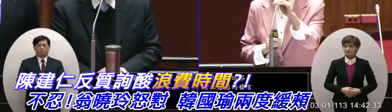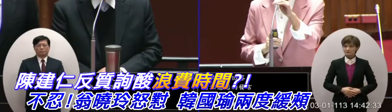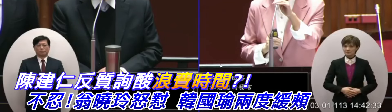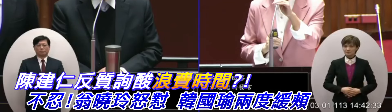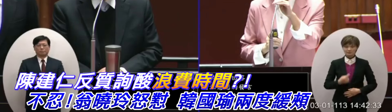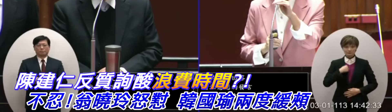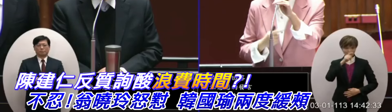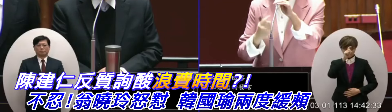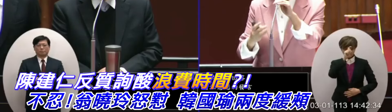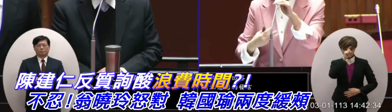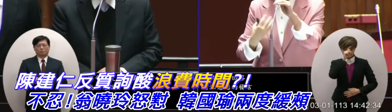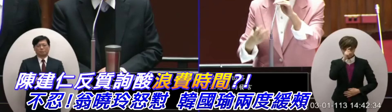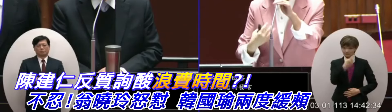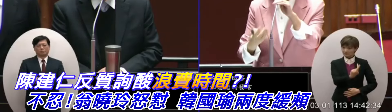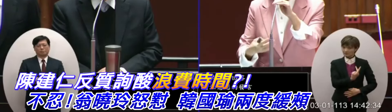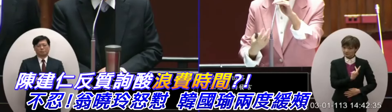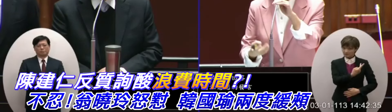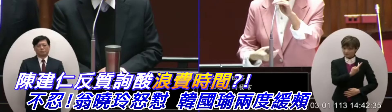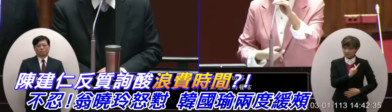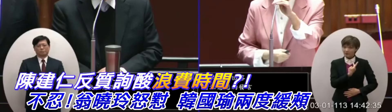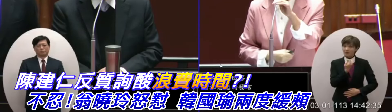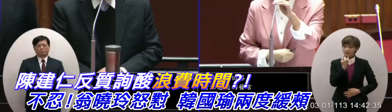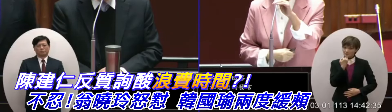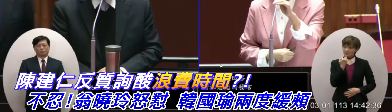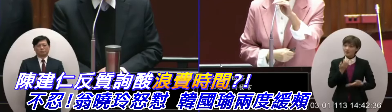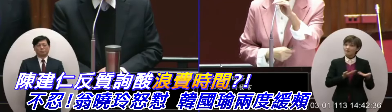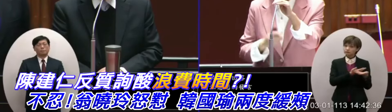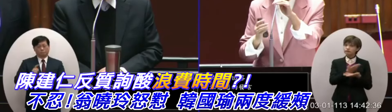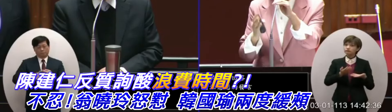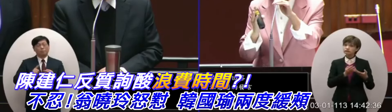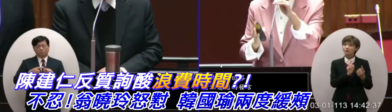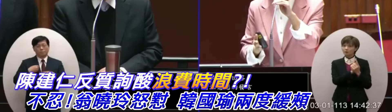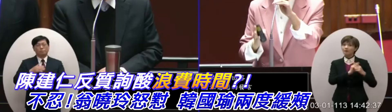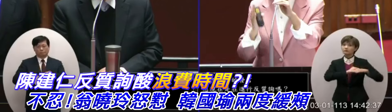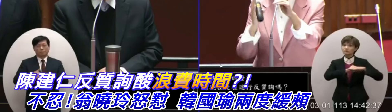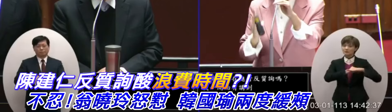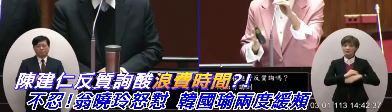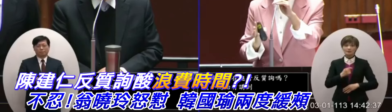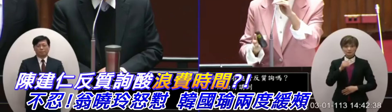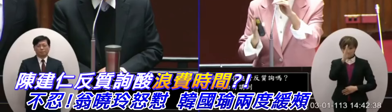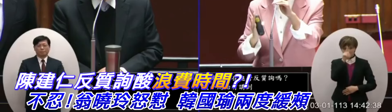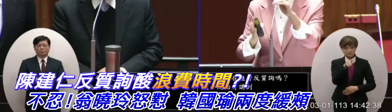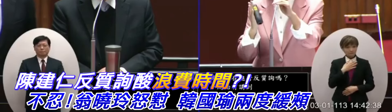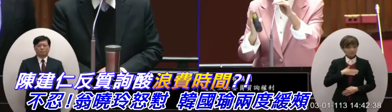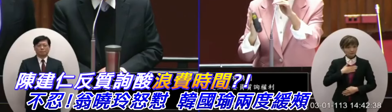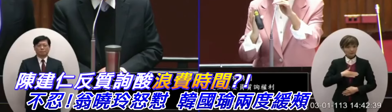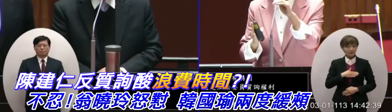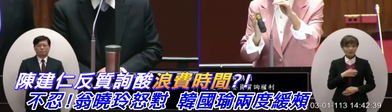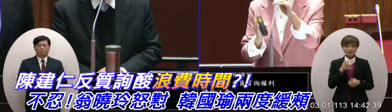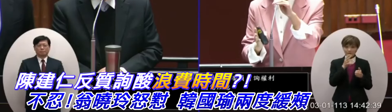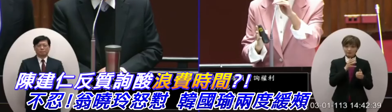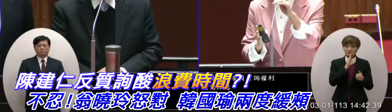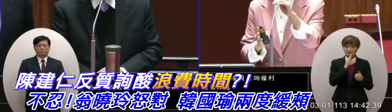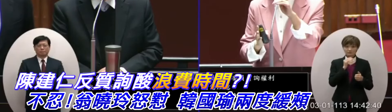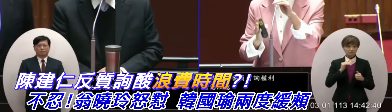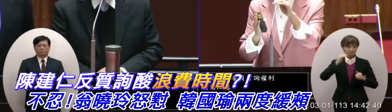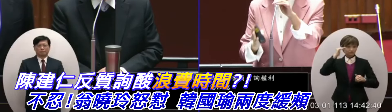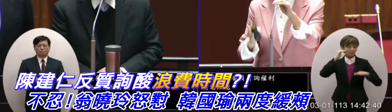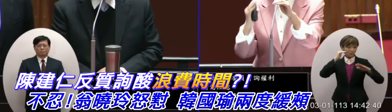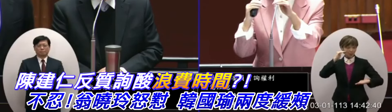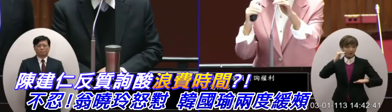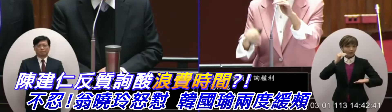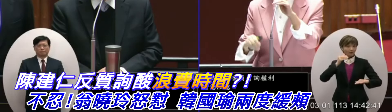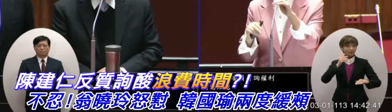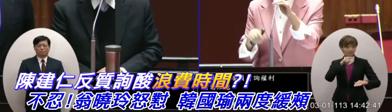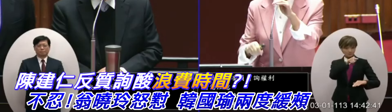个良好的一个互动对话状态。 啊啊、 请您了解，质询它是一个上对下，您今